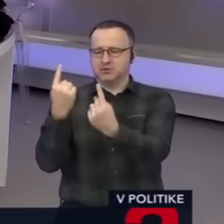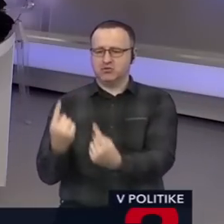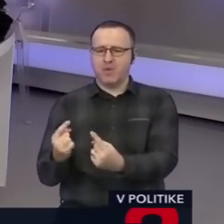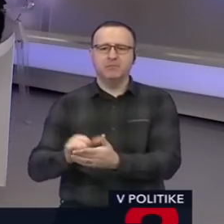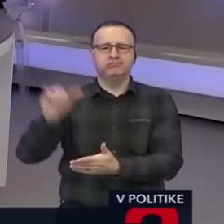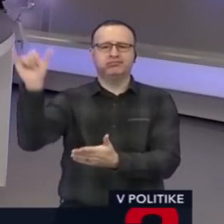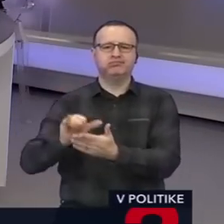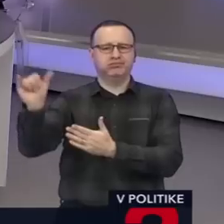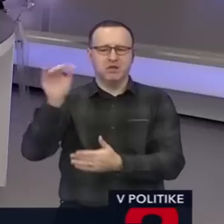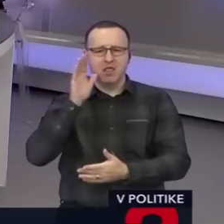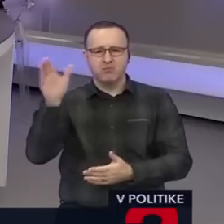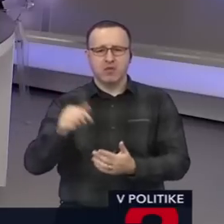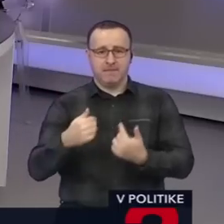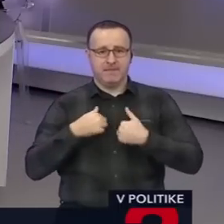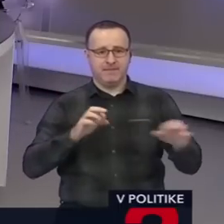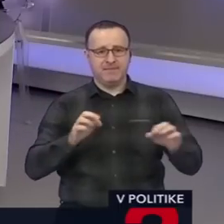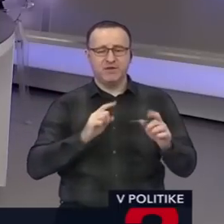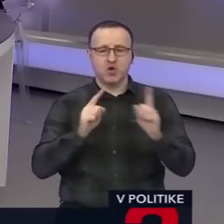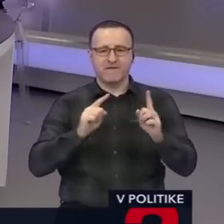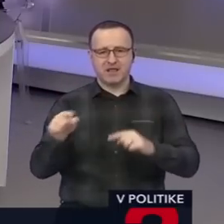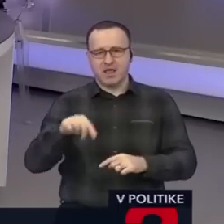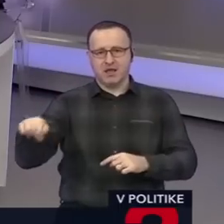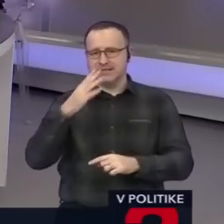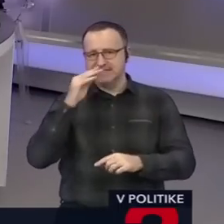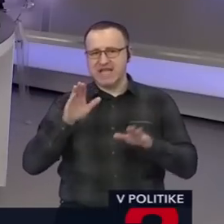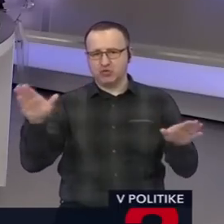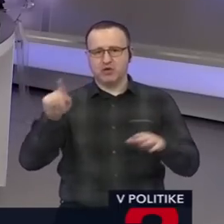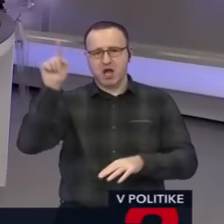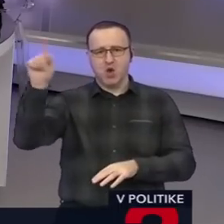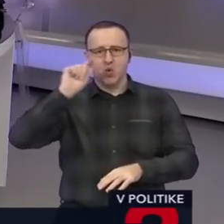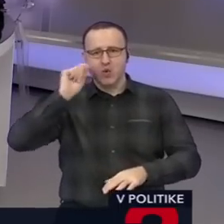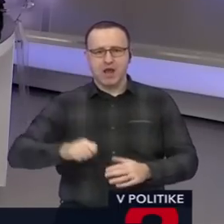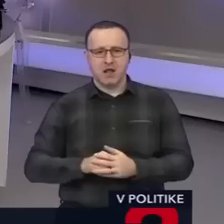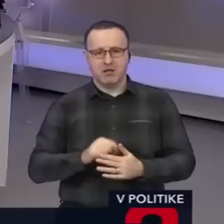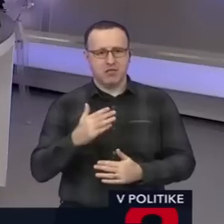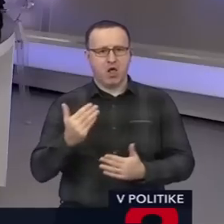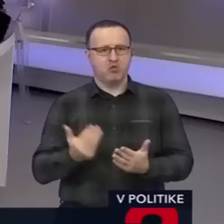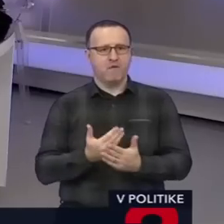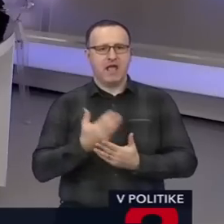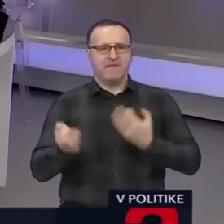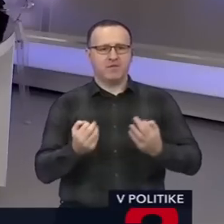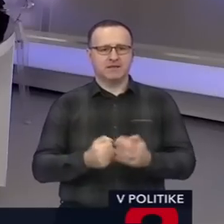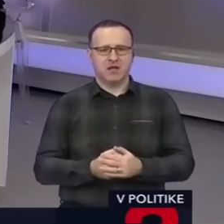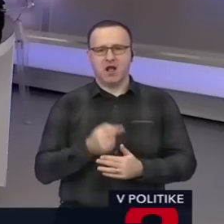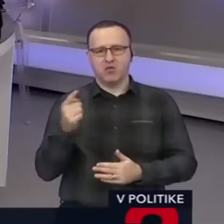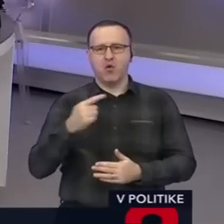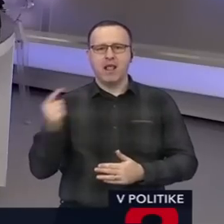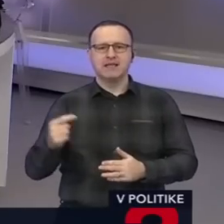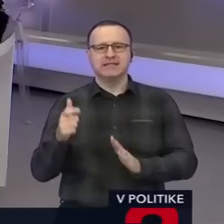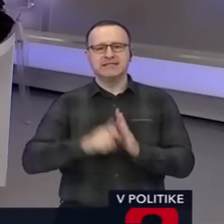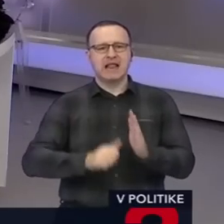rokovať o tom, že pôjdu na Ukrajinu. Čiže to nie je nová informácia. Len nová informácia je to, že sa blížia parlamentné voľby a Smer si z toho robí kampaň a zjavne